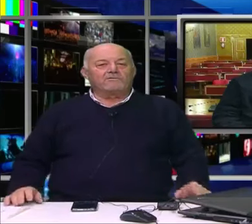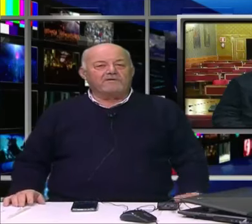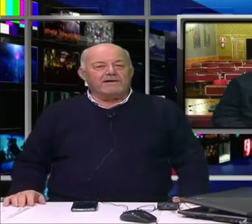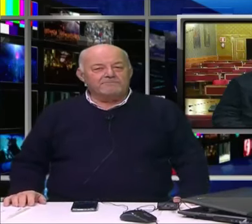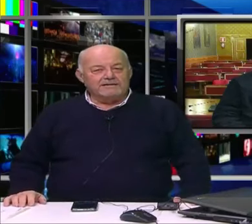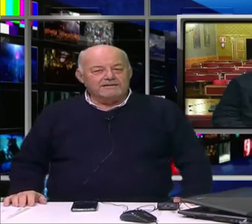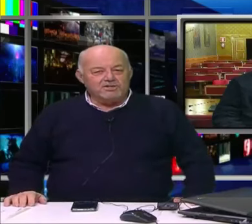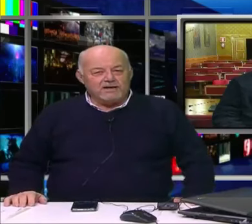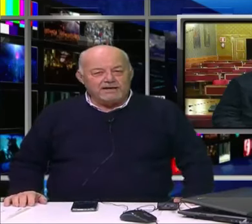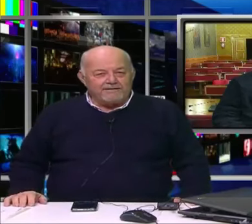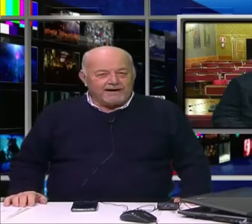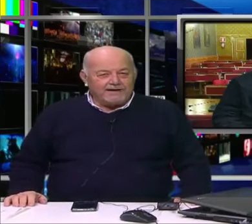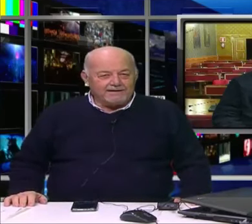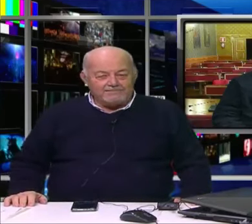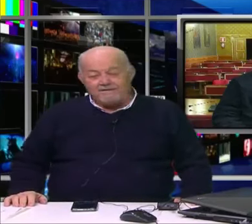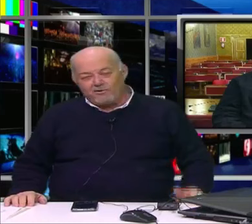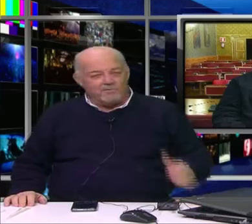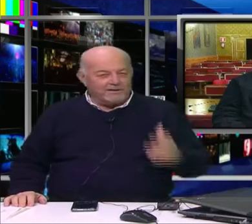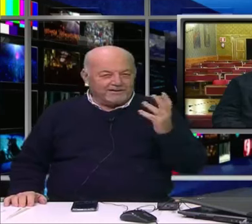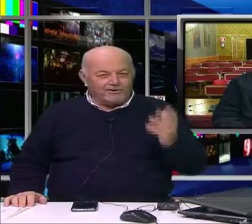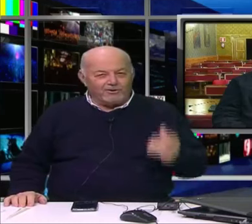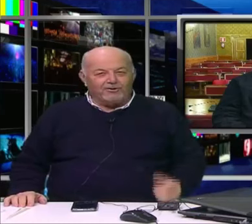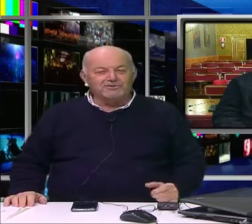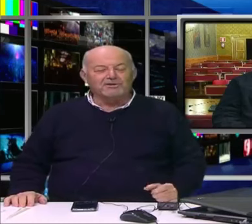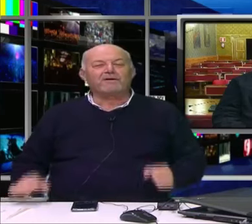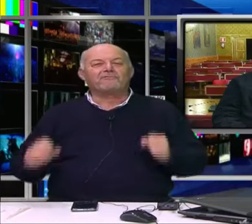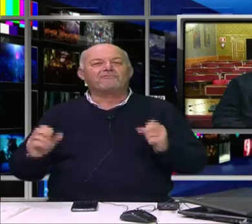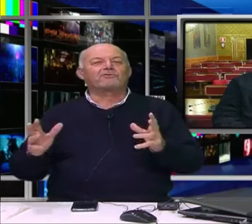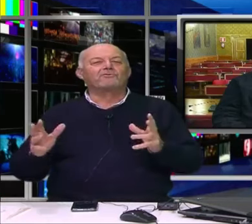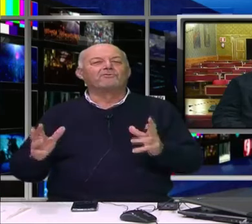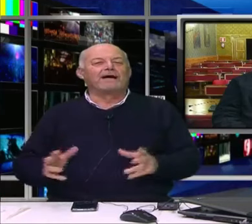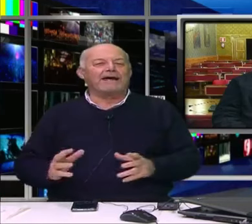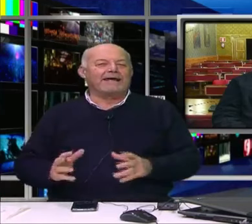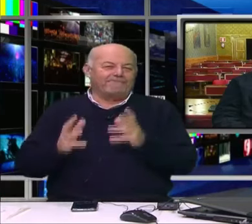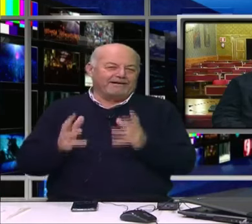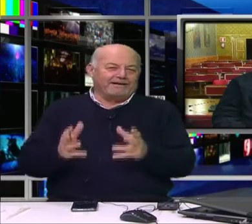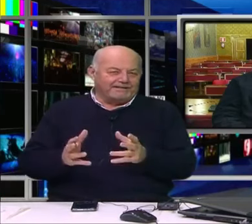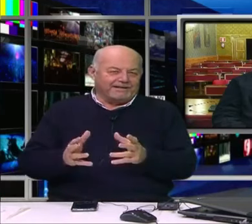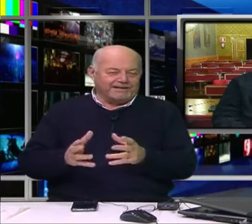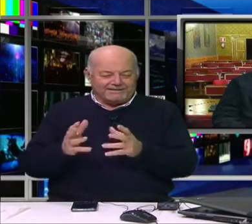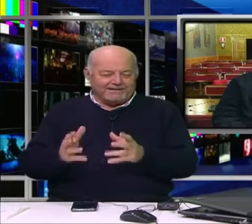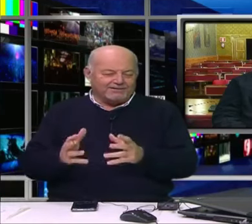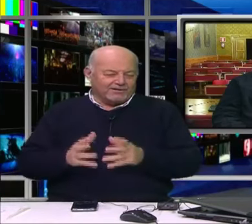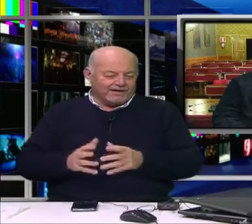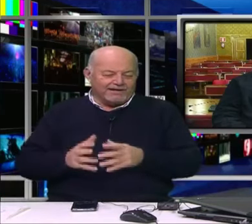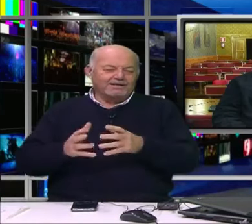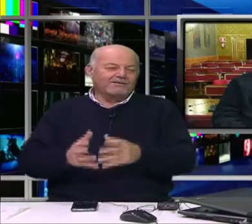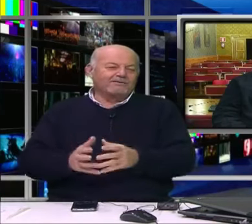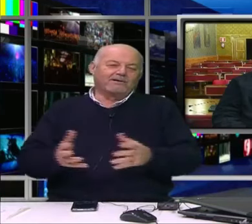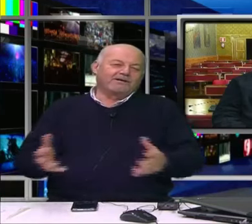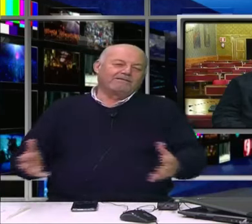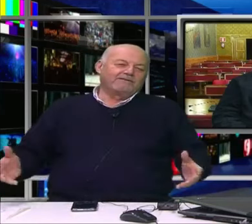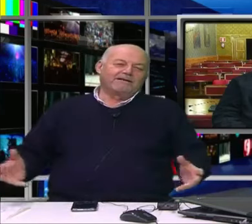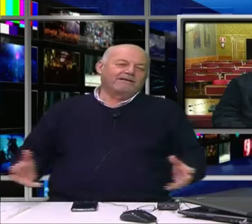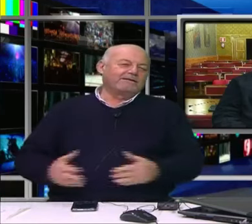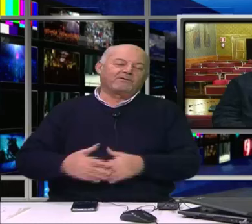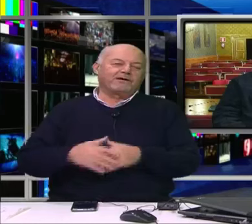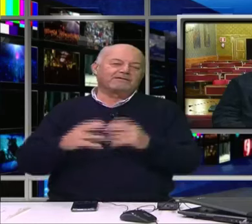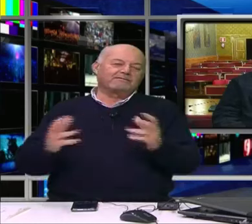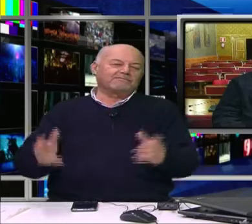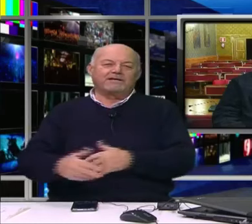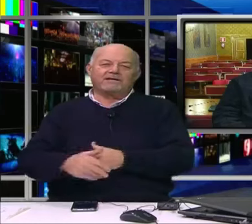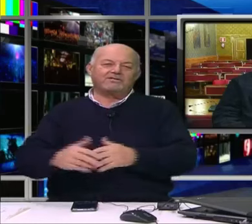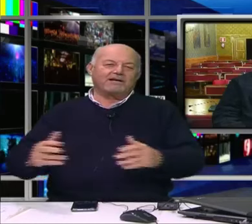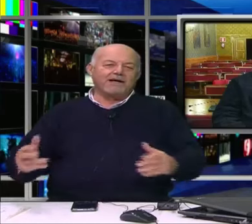Un vecchio film diceva, aveva come titolo, cioè, per fortuna è venerdì, nel senso che uno arriva a venerdì,